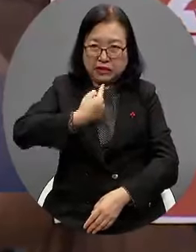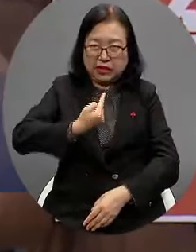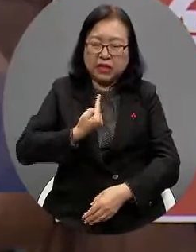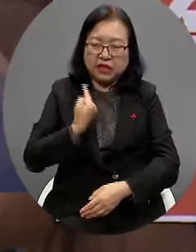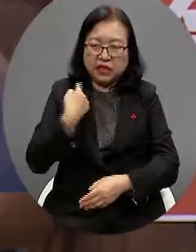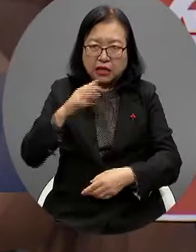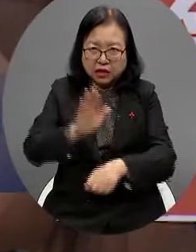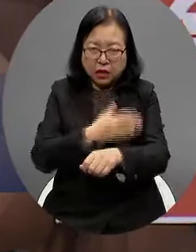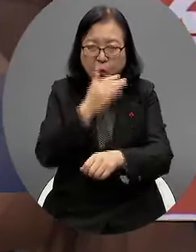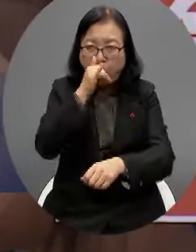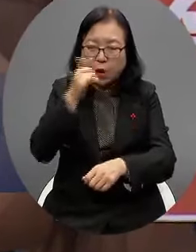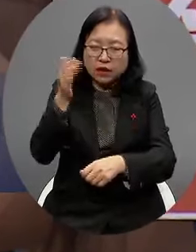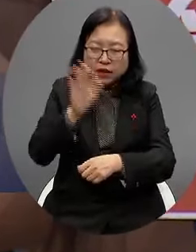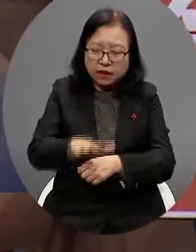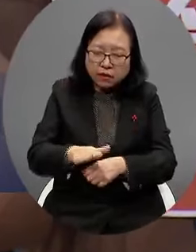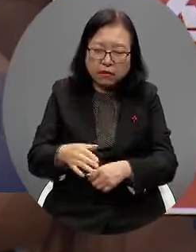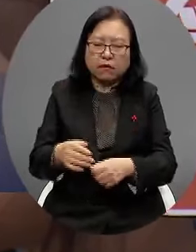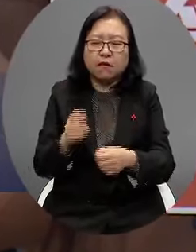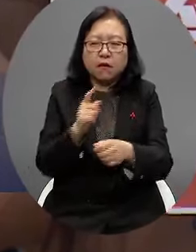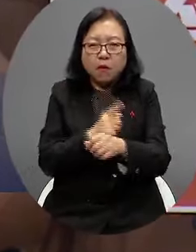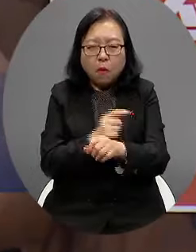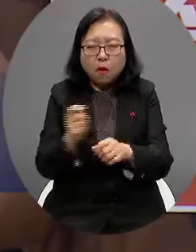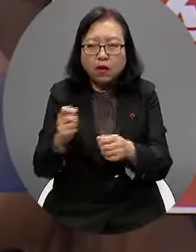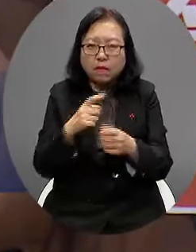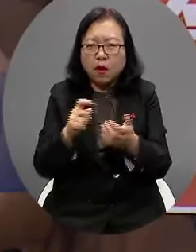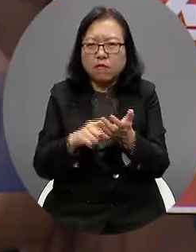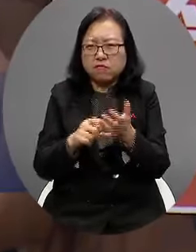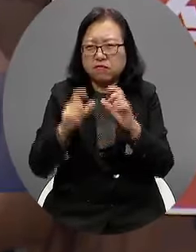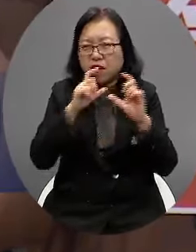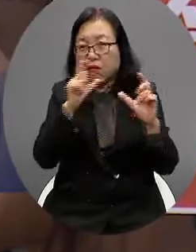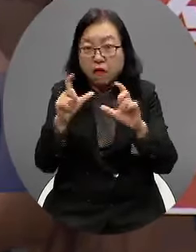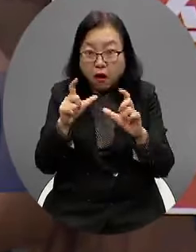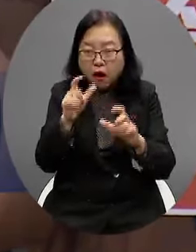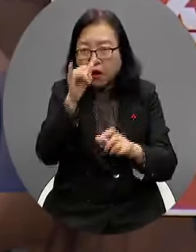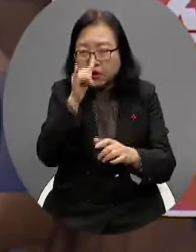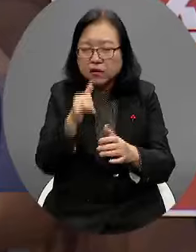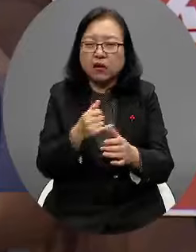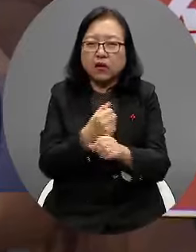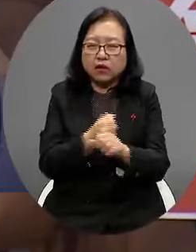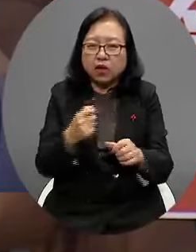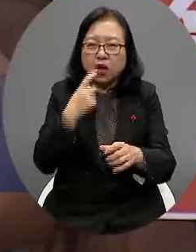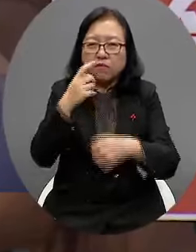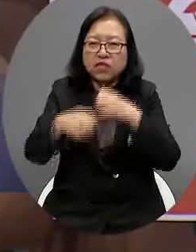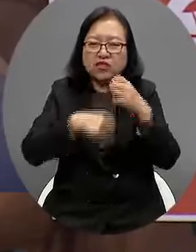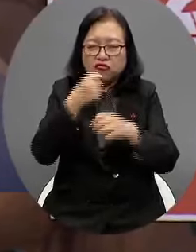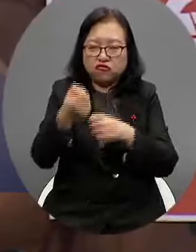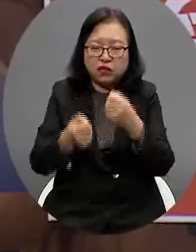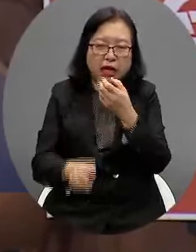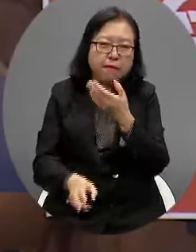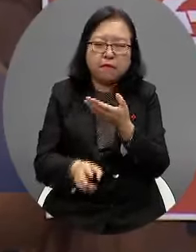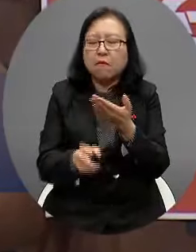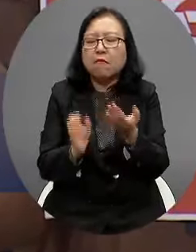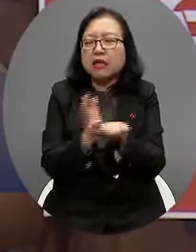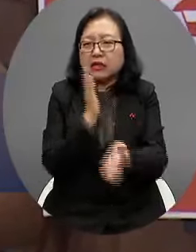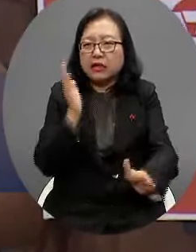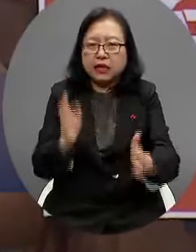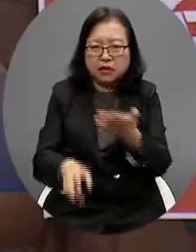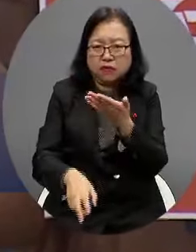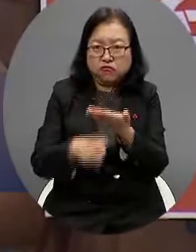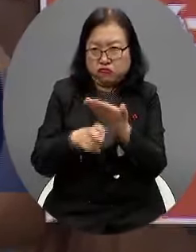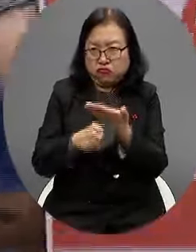개라는 비상식적이고 반민주적인 조치를 통해 자신의 무능과 독재를